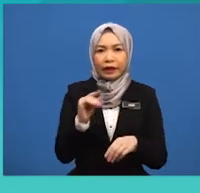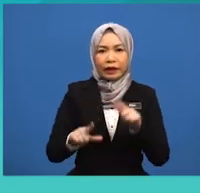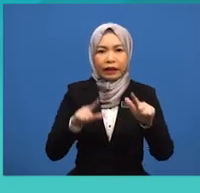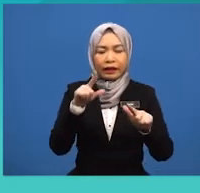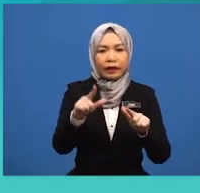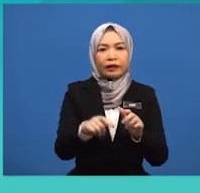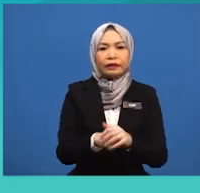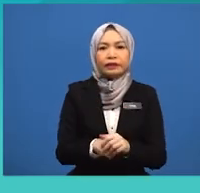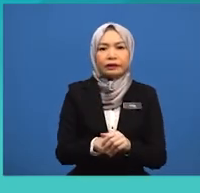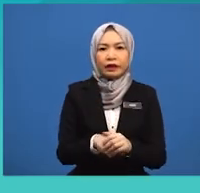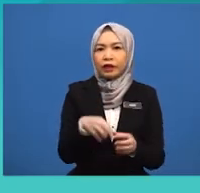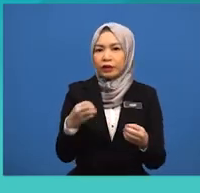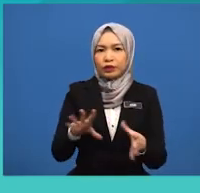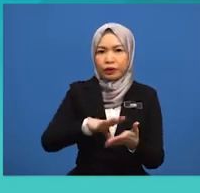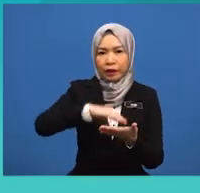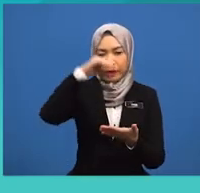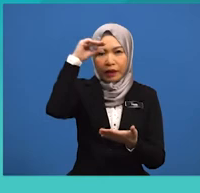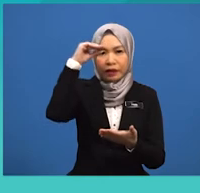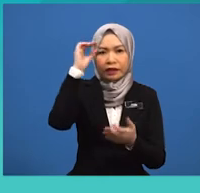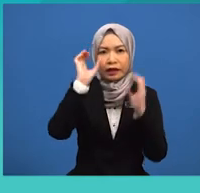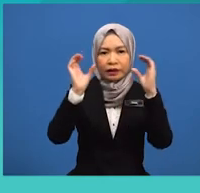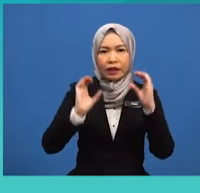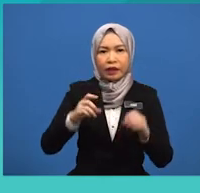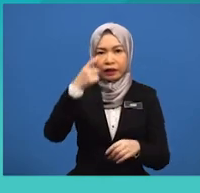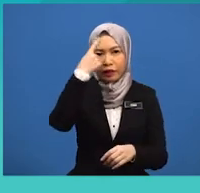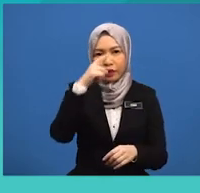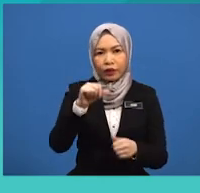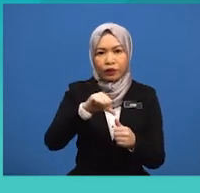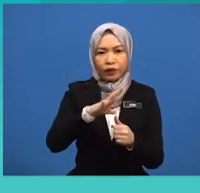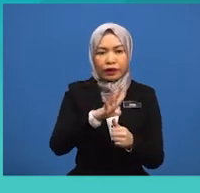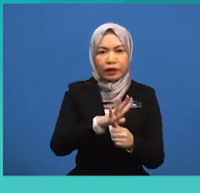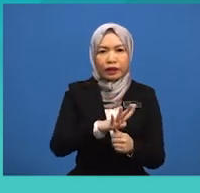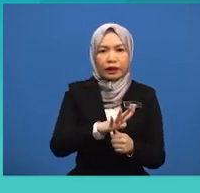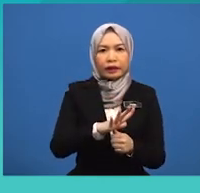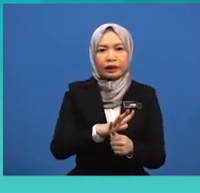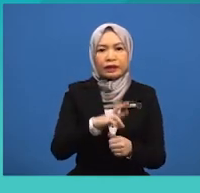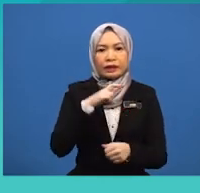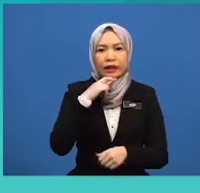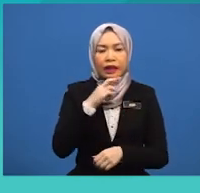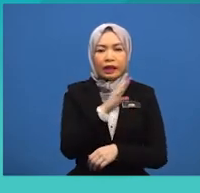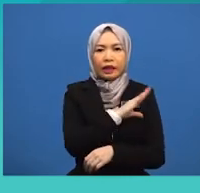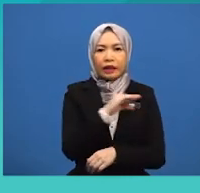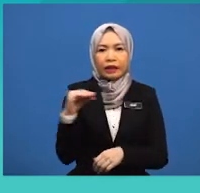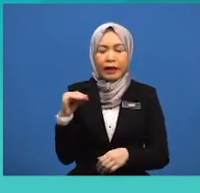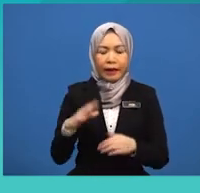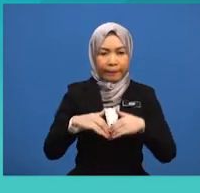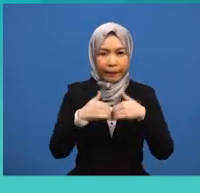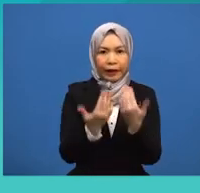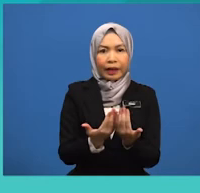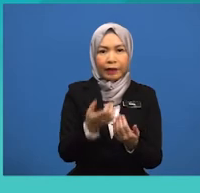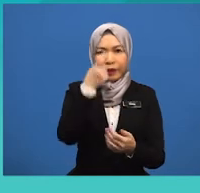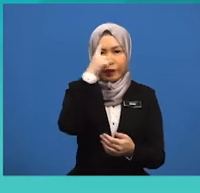Murid-murid juga telah belajar cara mencari atau mengesan ralat dan